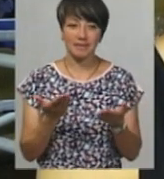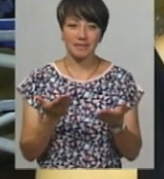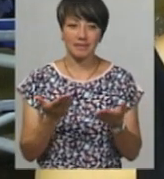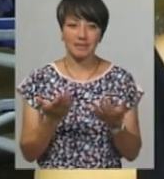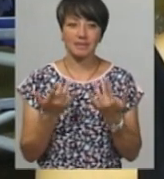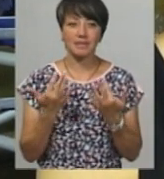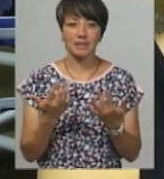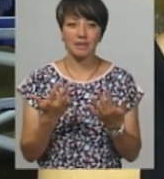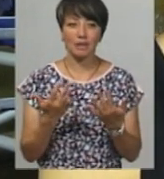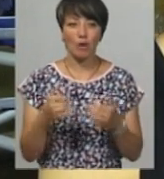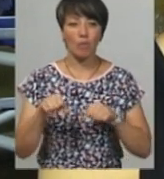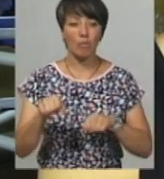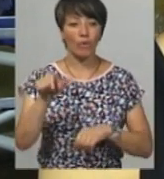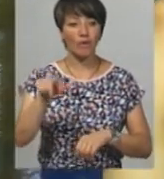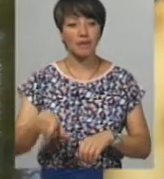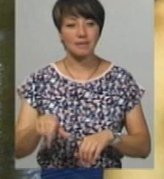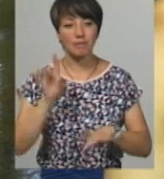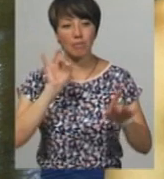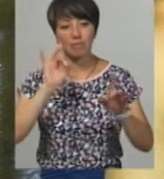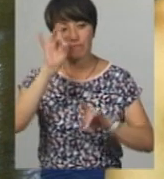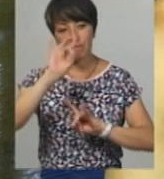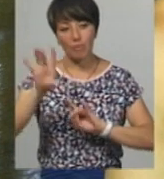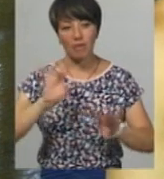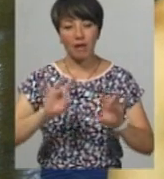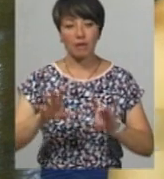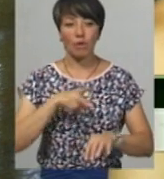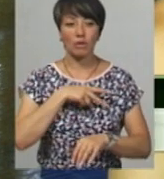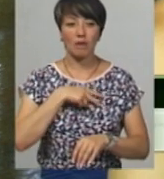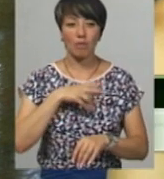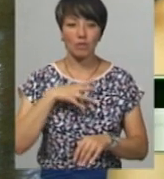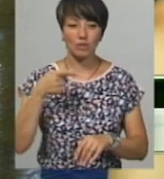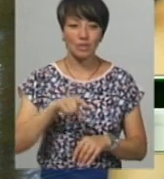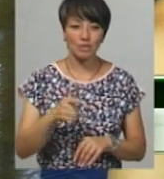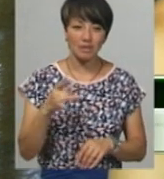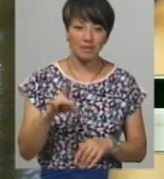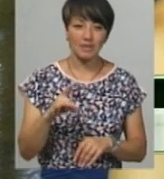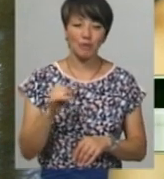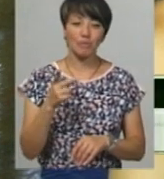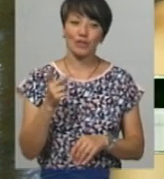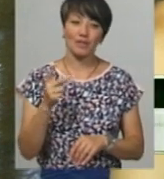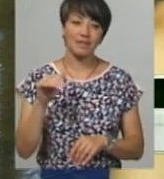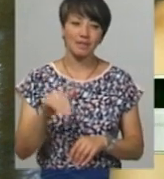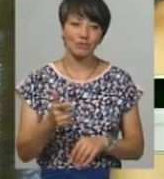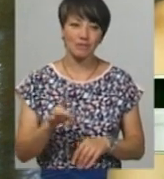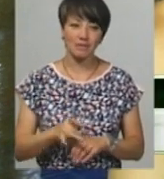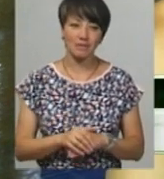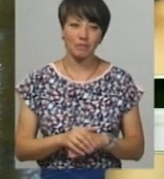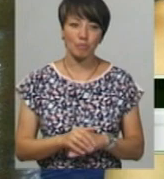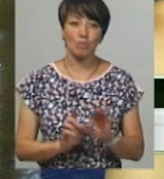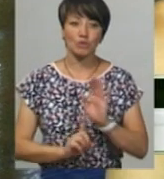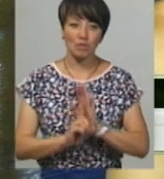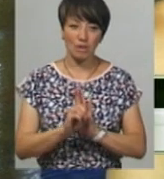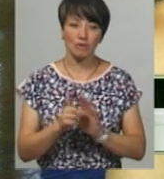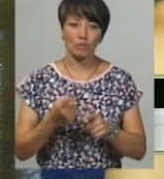дивлячись, наскільки боєць пропіарений, і гонорари були і по 1000 гривень, і по 1500 гривень. Ну, як